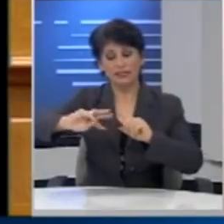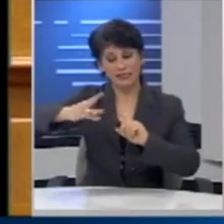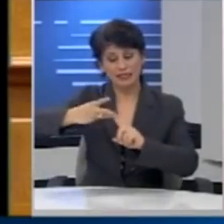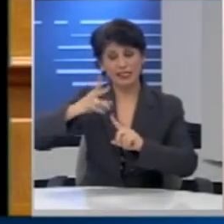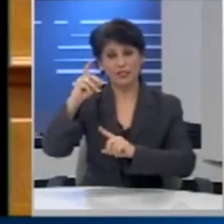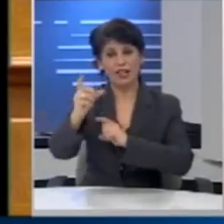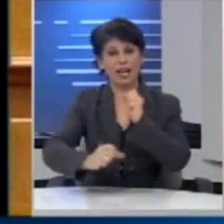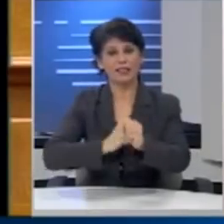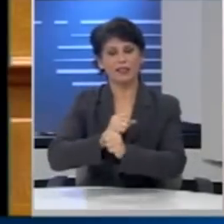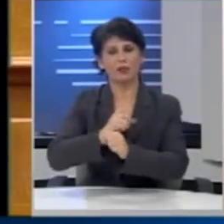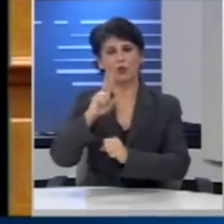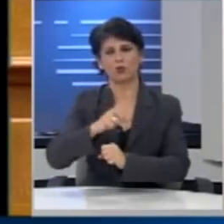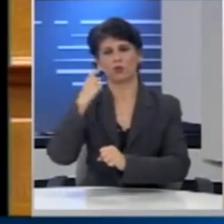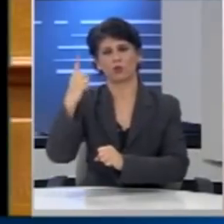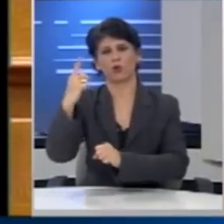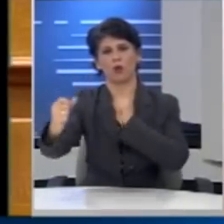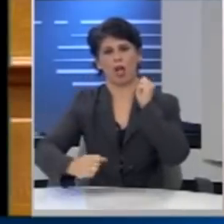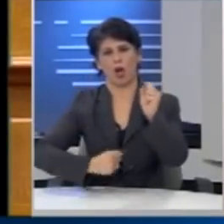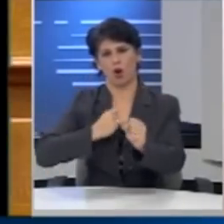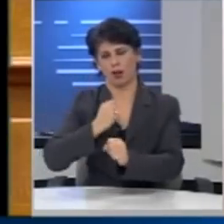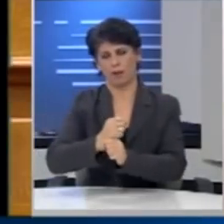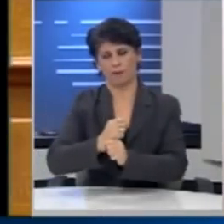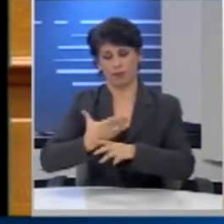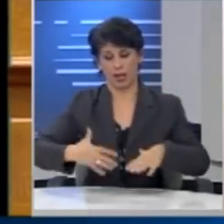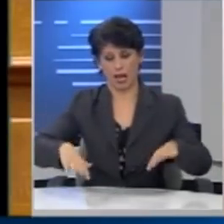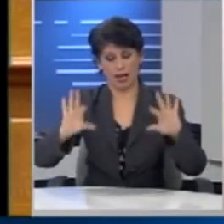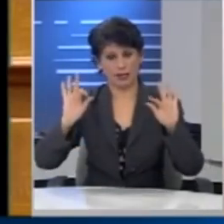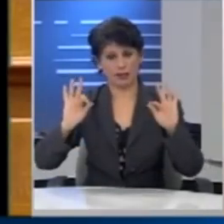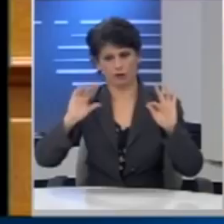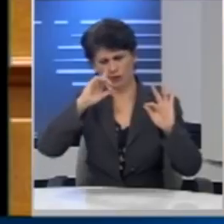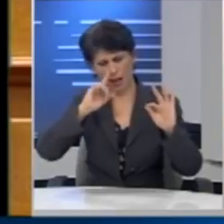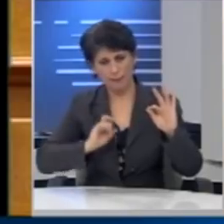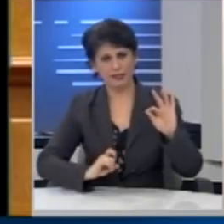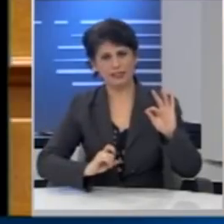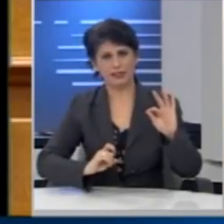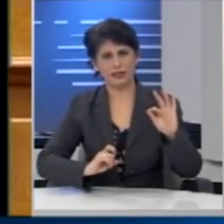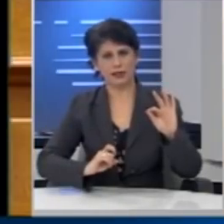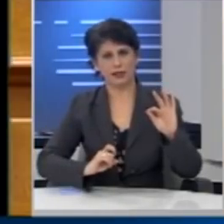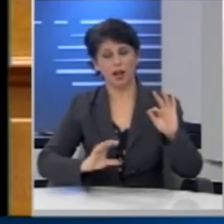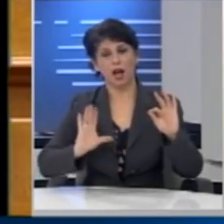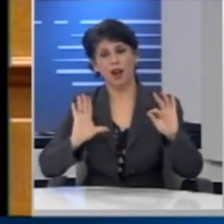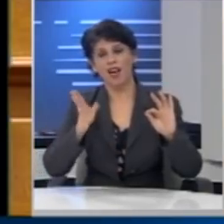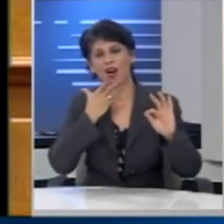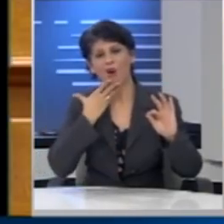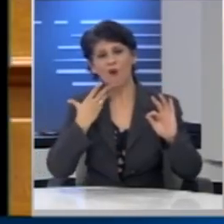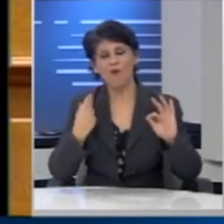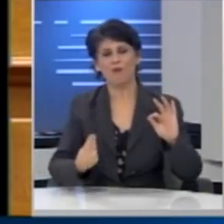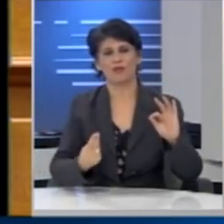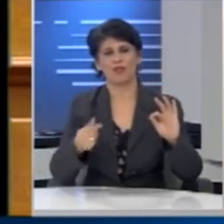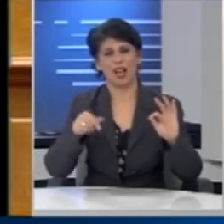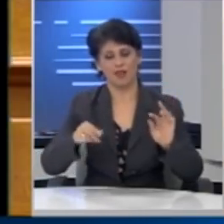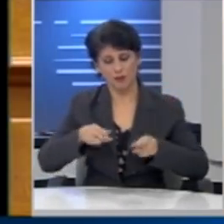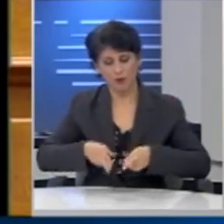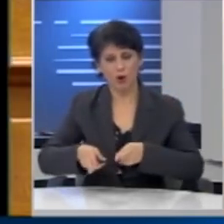τρίτης δεκαετίας του 21ου αιώνα. Ξεκινάμε την απαιτητική, αλλά όμορφη